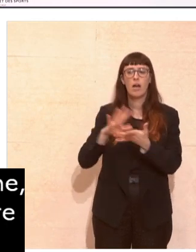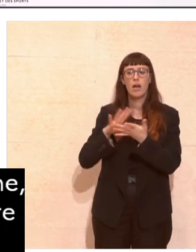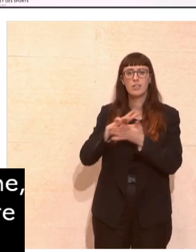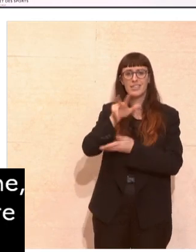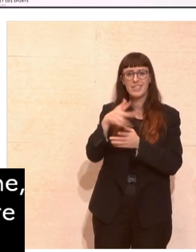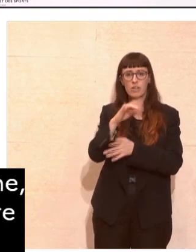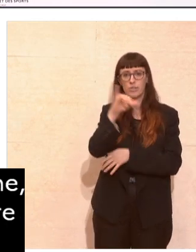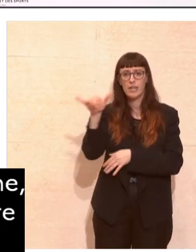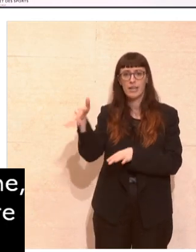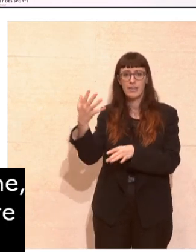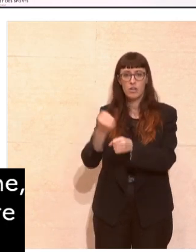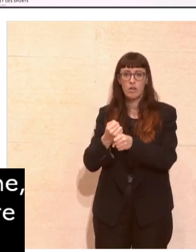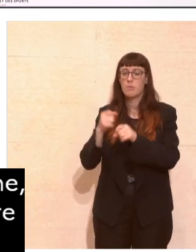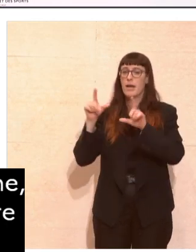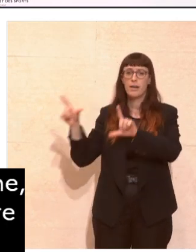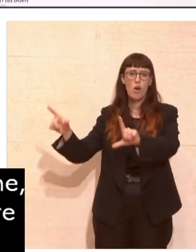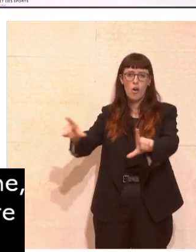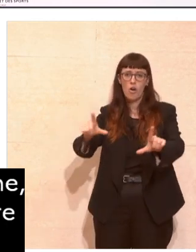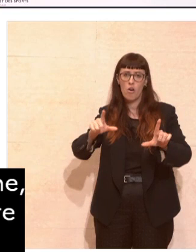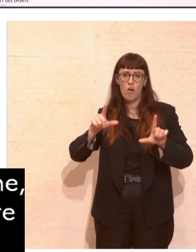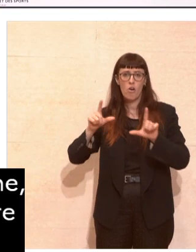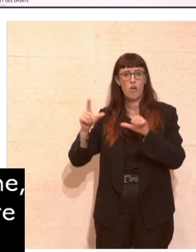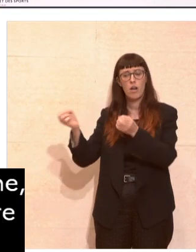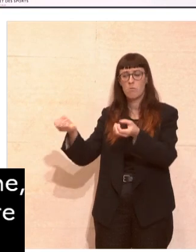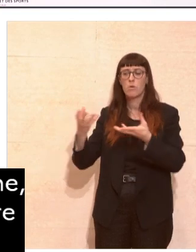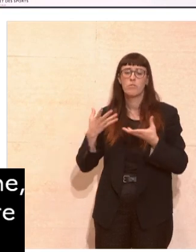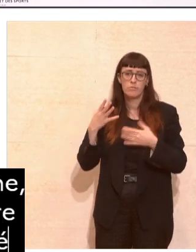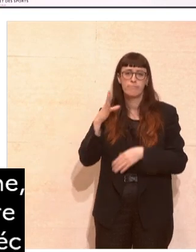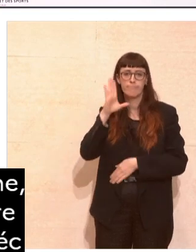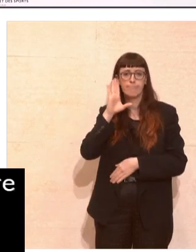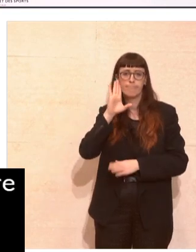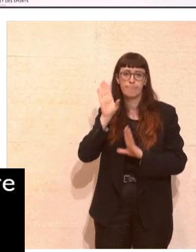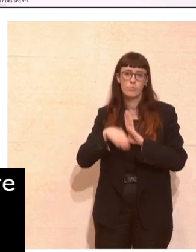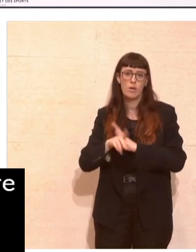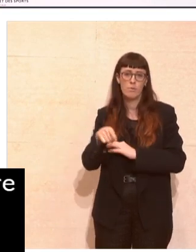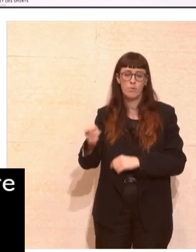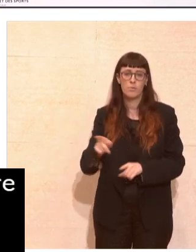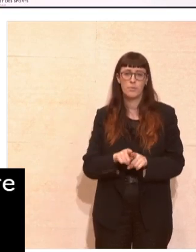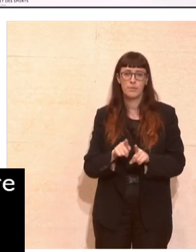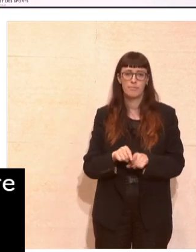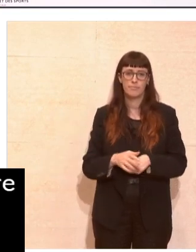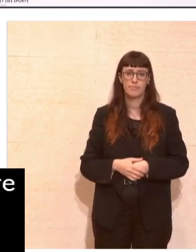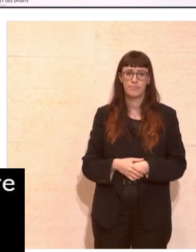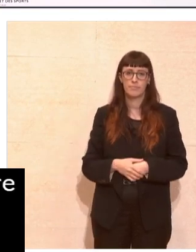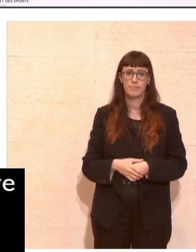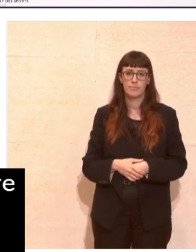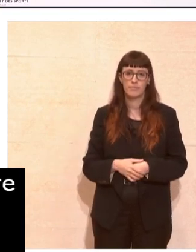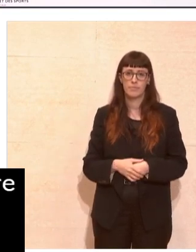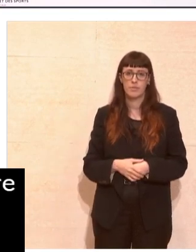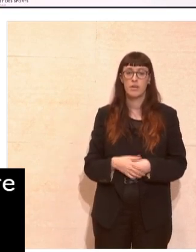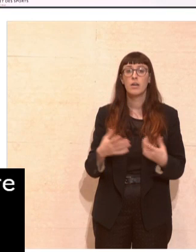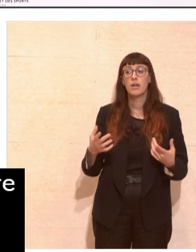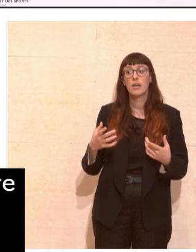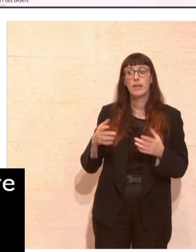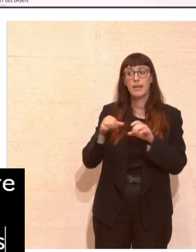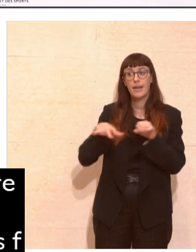bien, tous les écrans, à nouveau, montrent un effet significatif sur le sommeil et il y a un lien très fort entre les réseaux